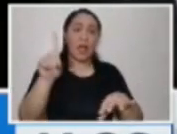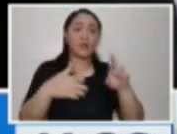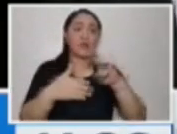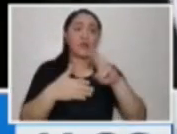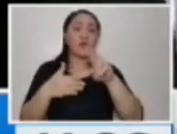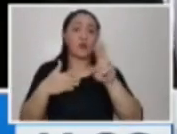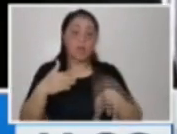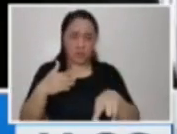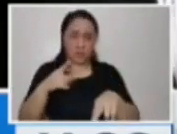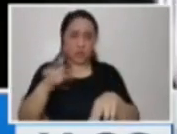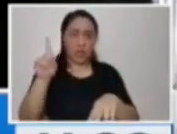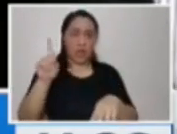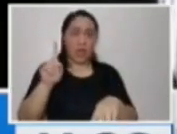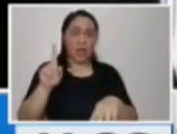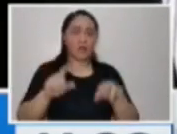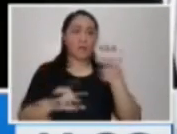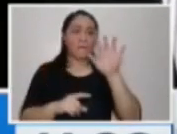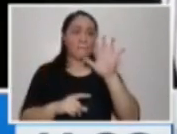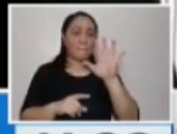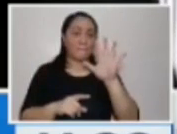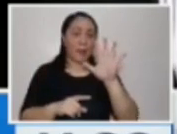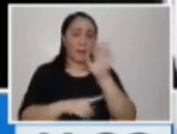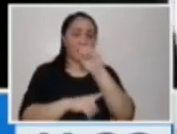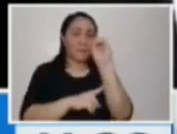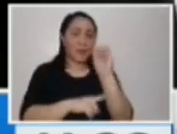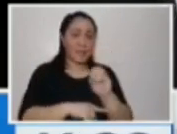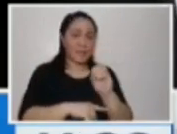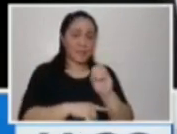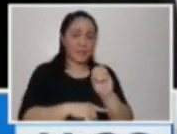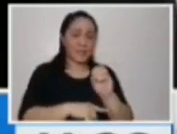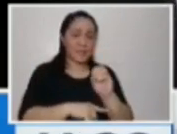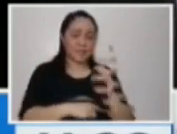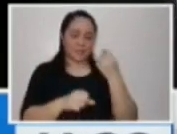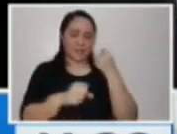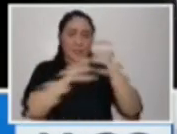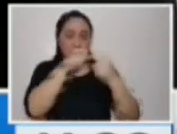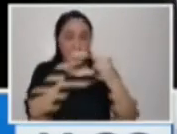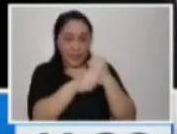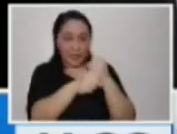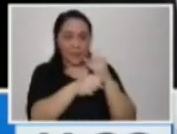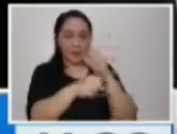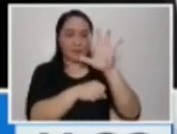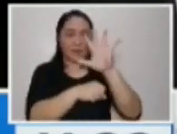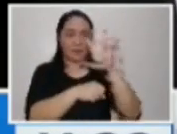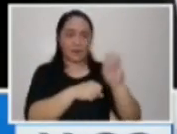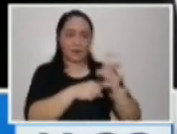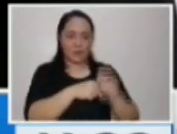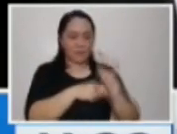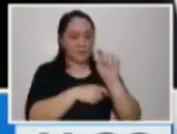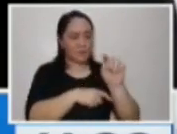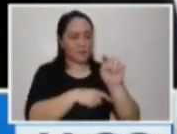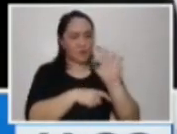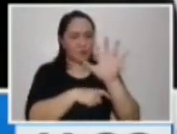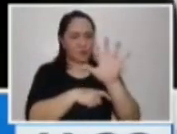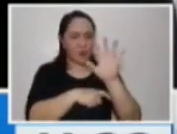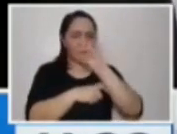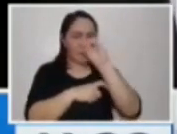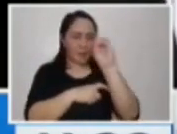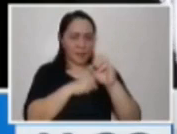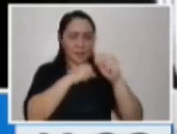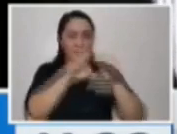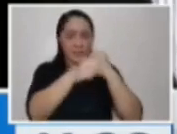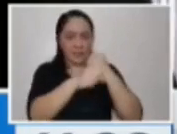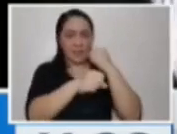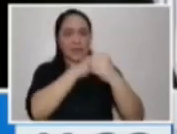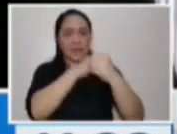ang in the future. Yung 2019 to 2020, 0.25 lamang yung in-increase. Yung po yung